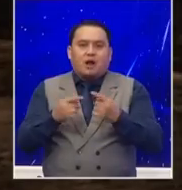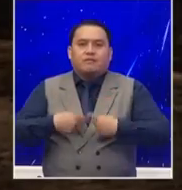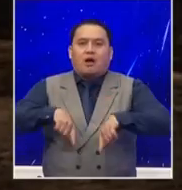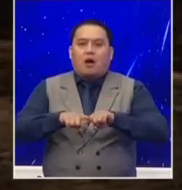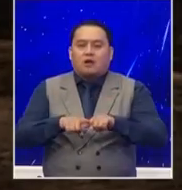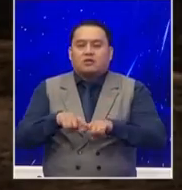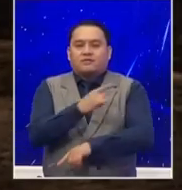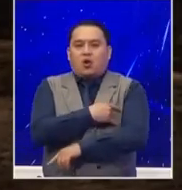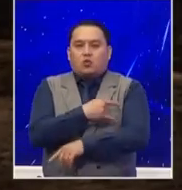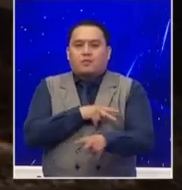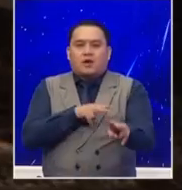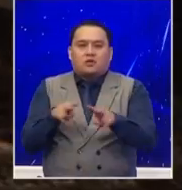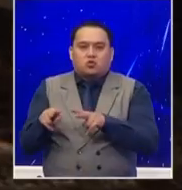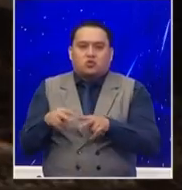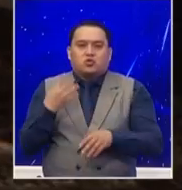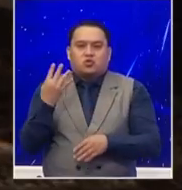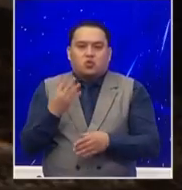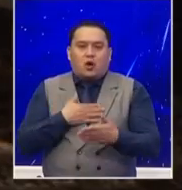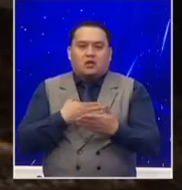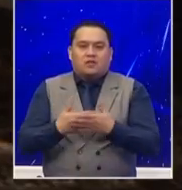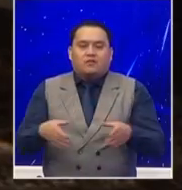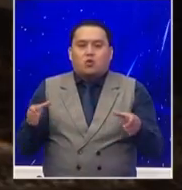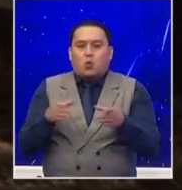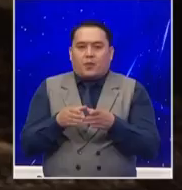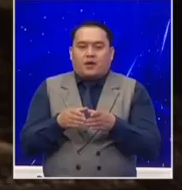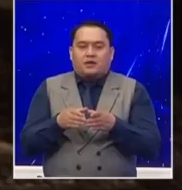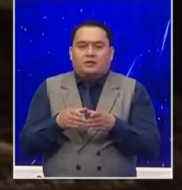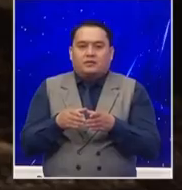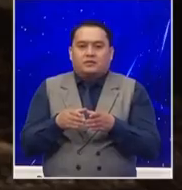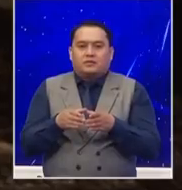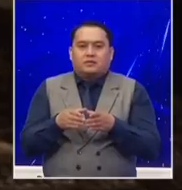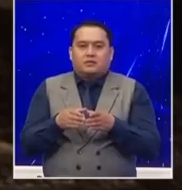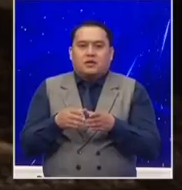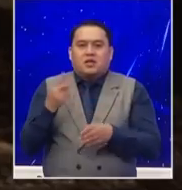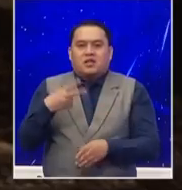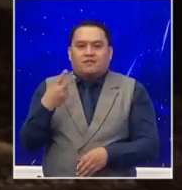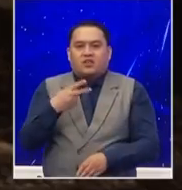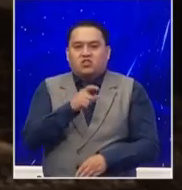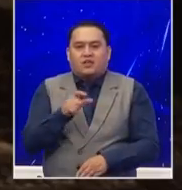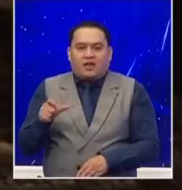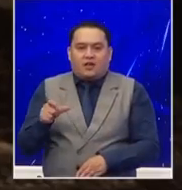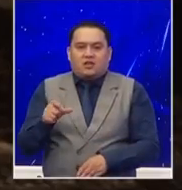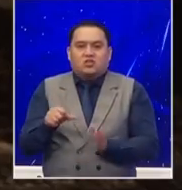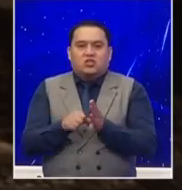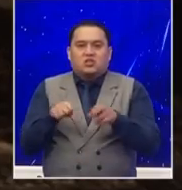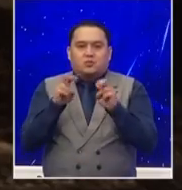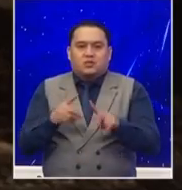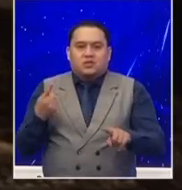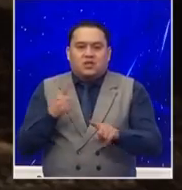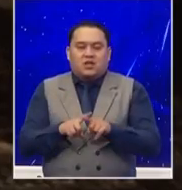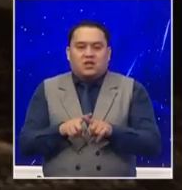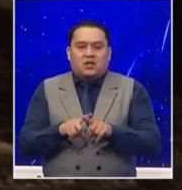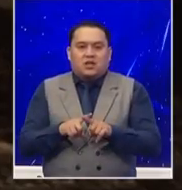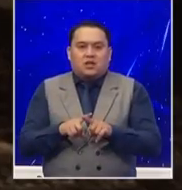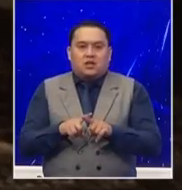организовано дежурство и патрулирование 4 мобильных групп в составе 20 человек личного состава и 6 единиц техники.